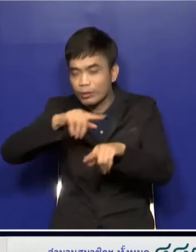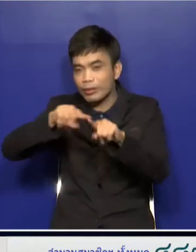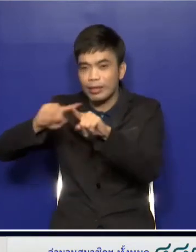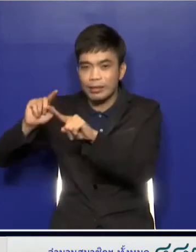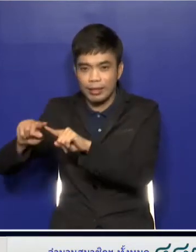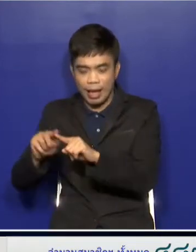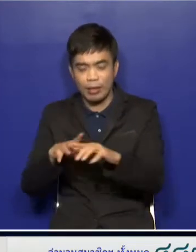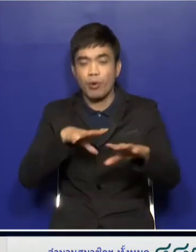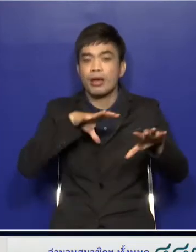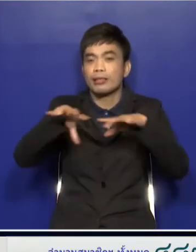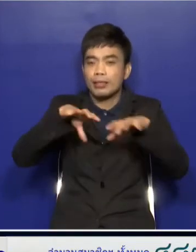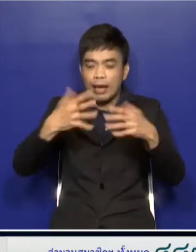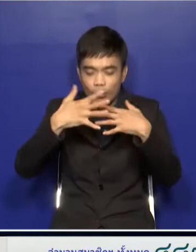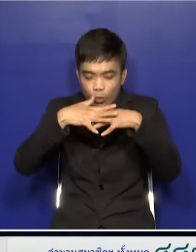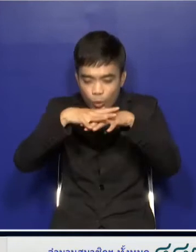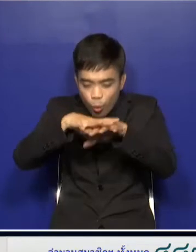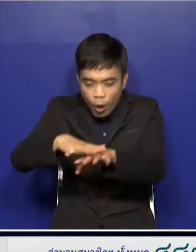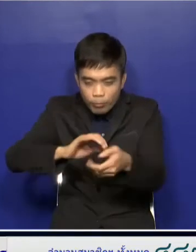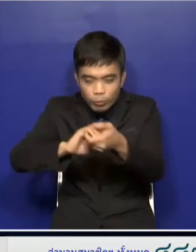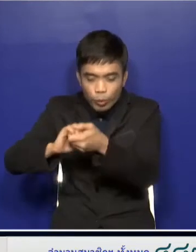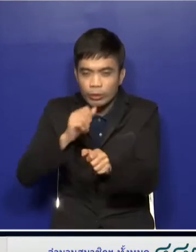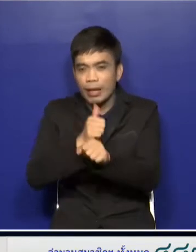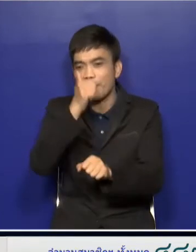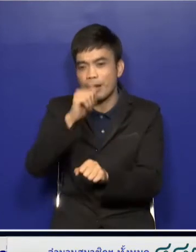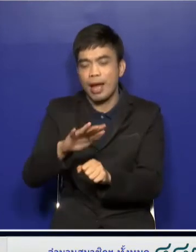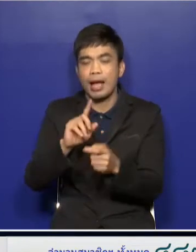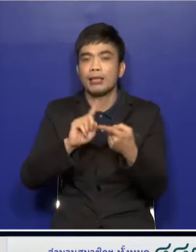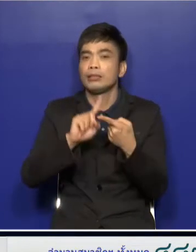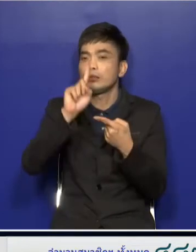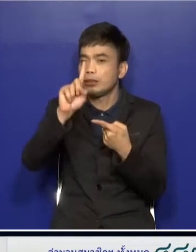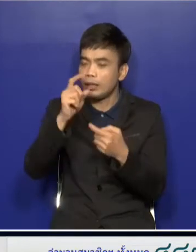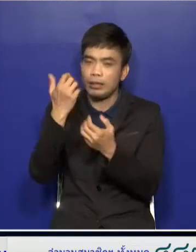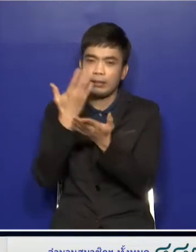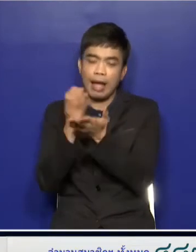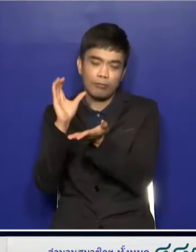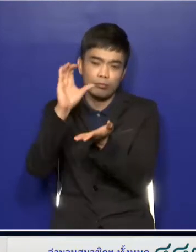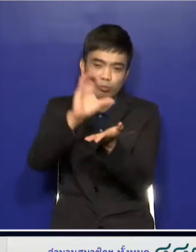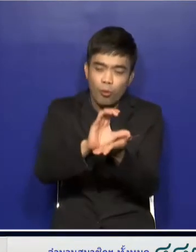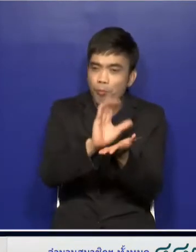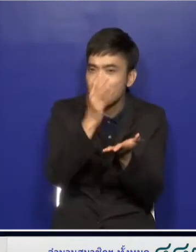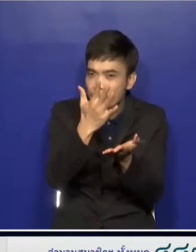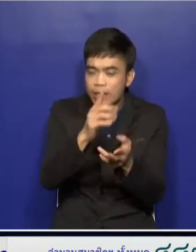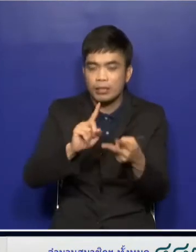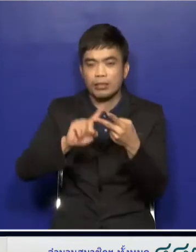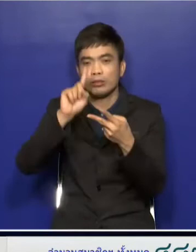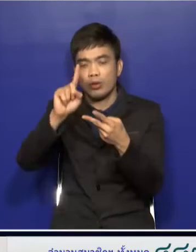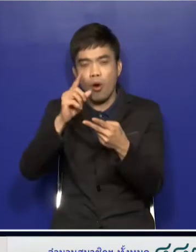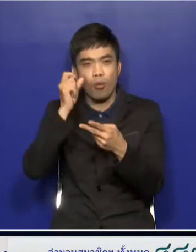ามารถบูรณาการร่วมกันได้เนื่องจากทั้งขาดงบประมาณแล้วก็ขาดความรู้ความเข้าใจในการพัฒนาระบบสารสนเทศเนี่ยนะ